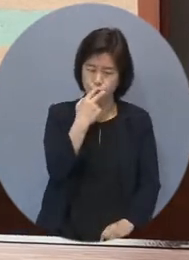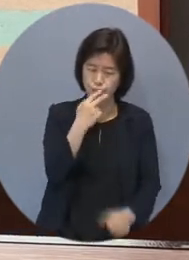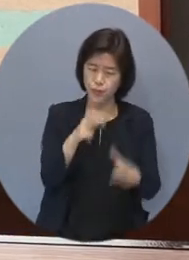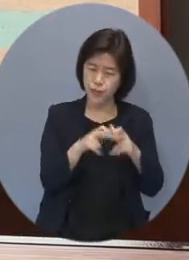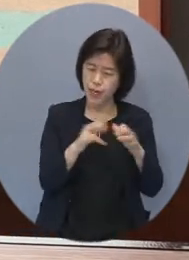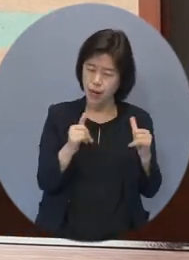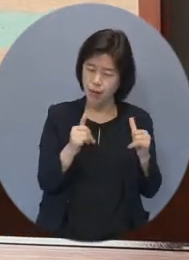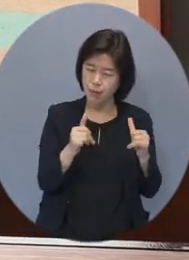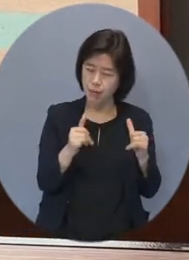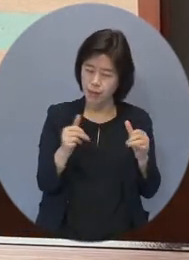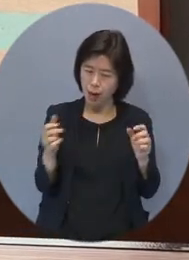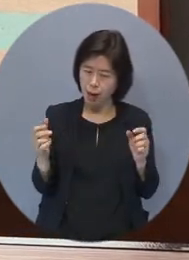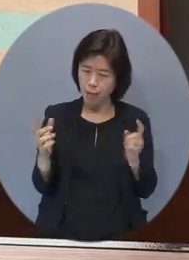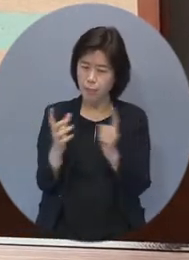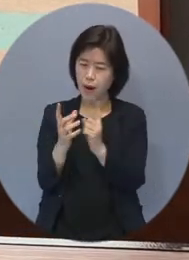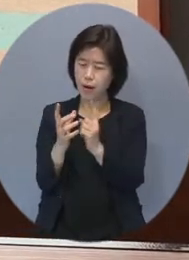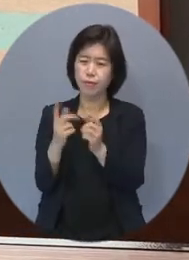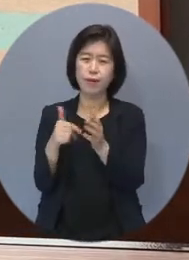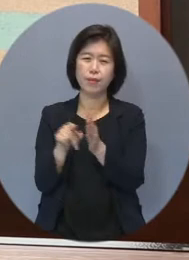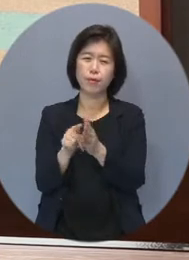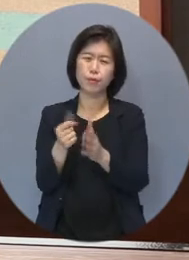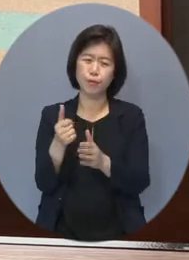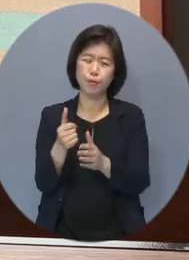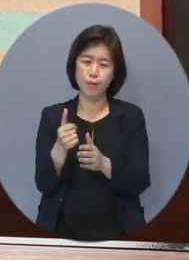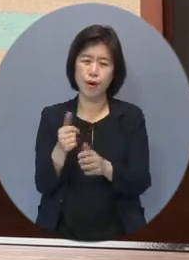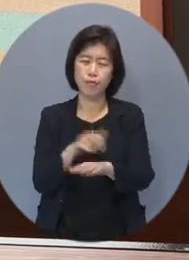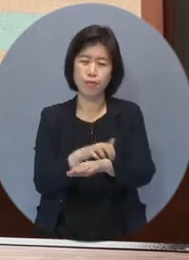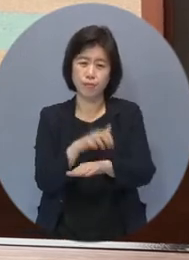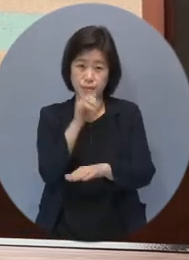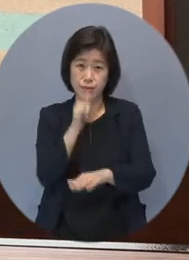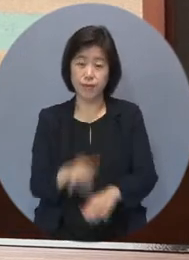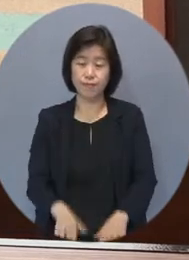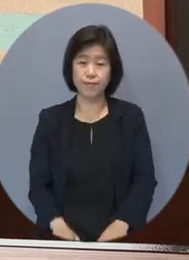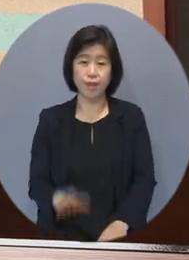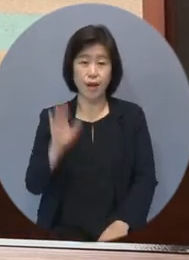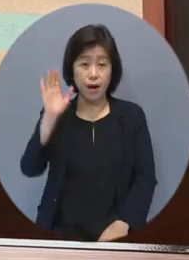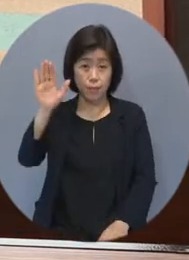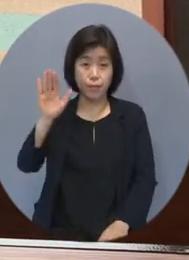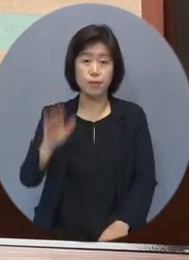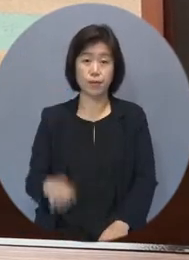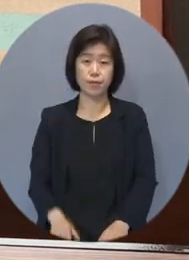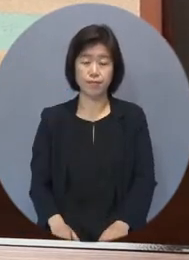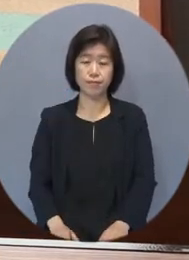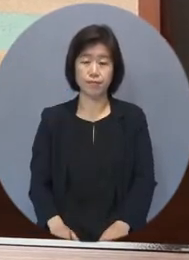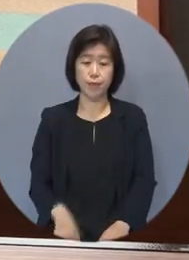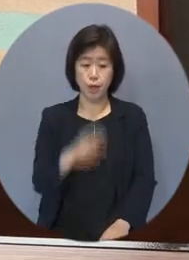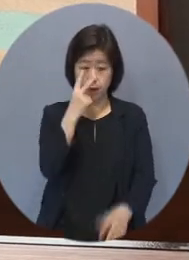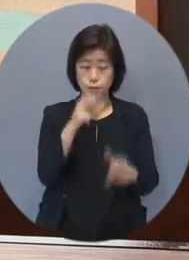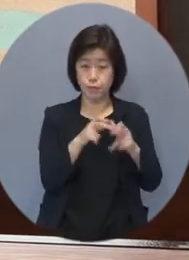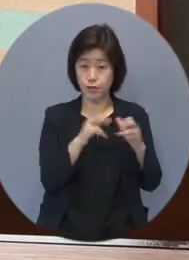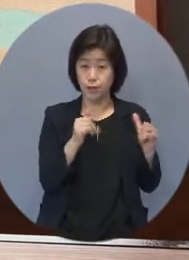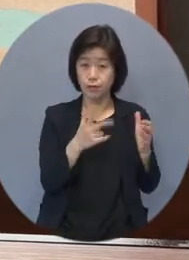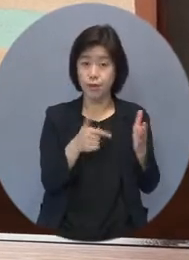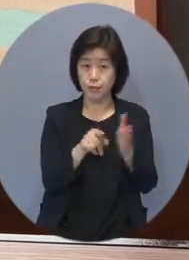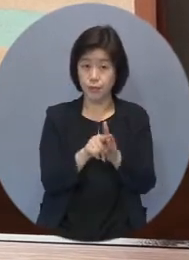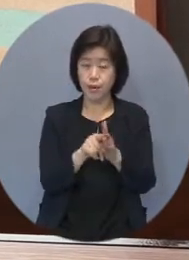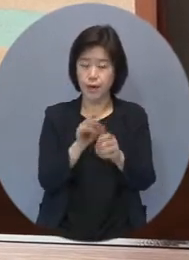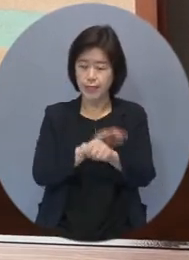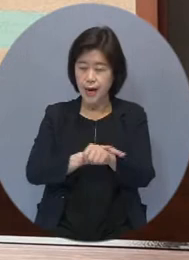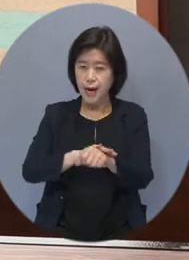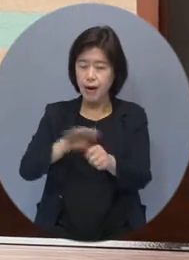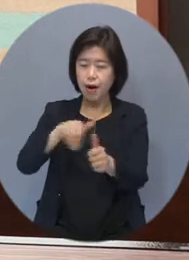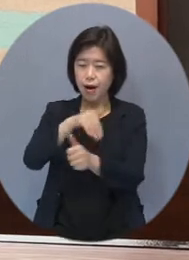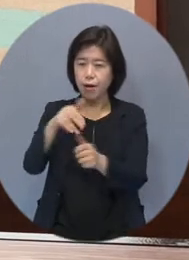이런 공공적인 공간도 복지 차원에서 많은 사람들이 이용할 수 있게끔 좀 소수자의 배려들이 좀 필요한 것 같습니다. 이런 것들이